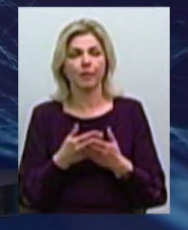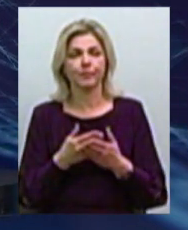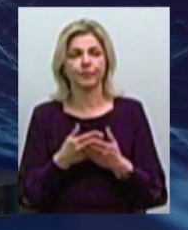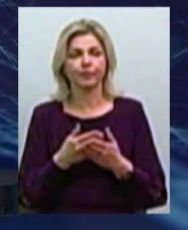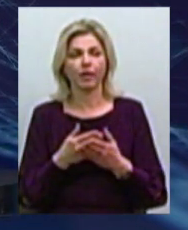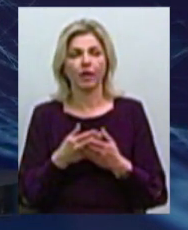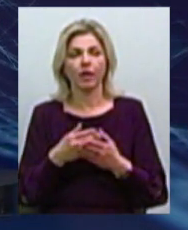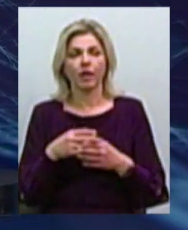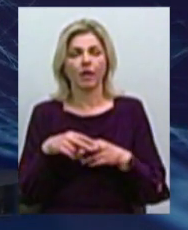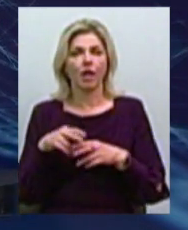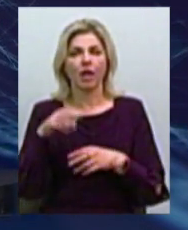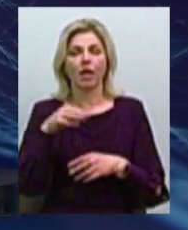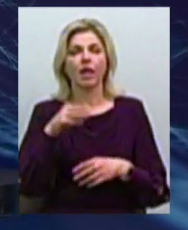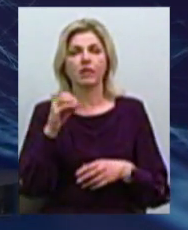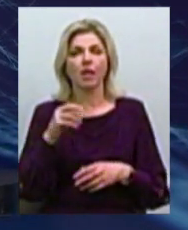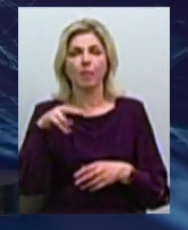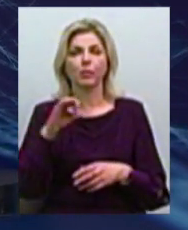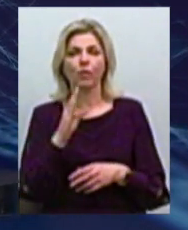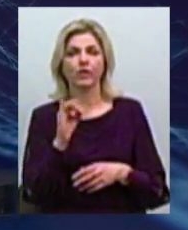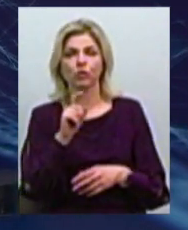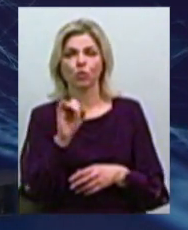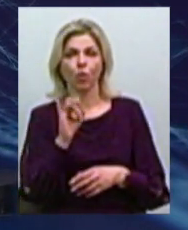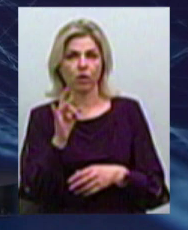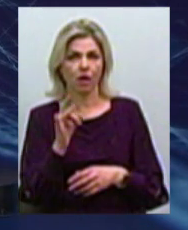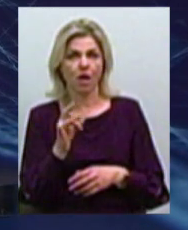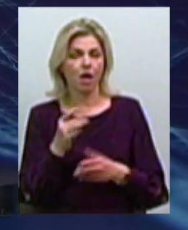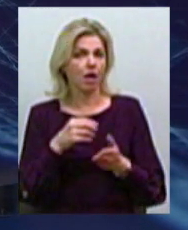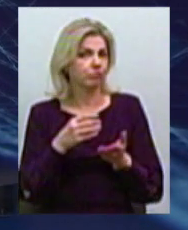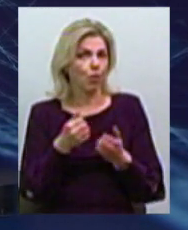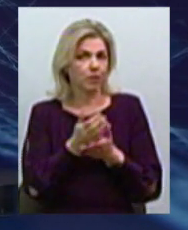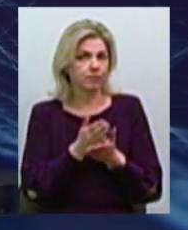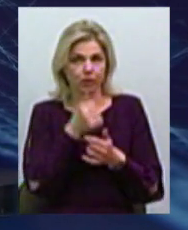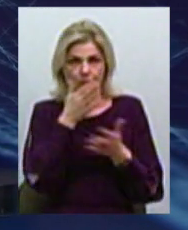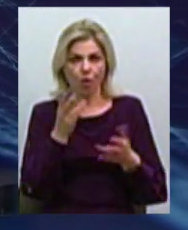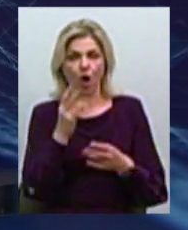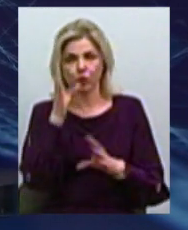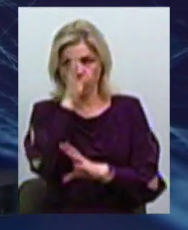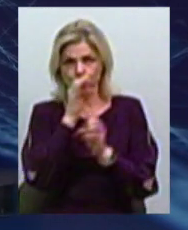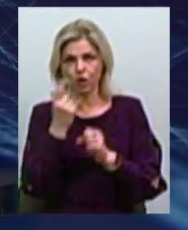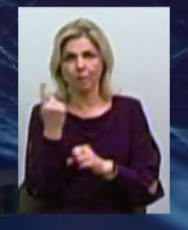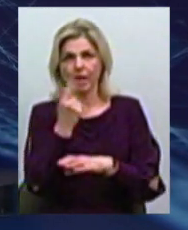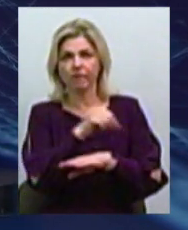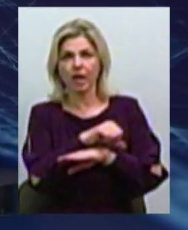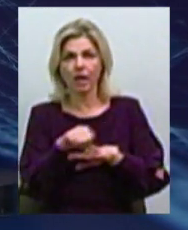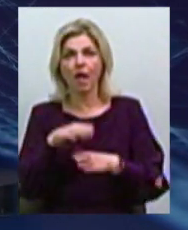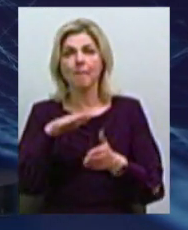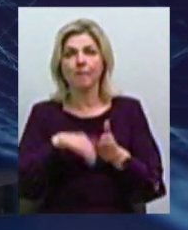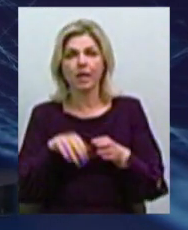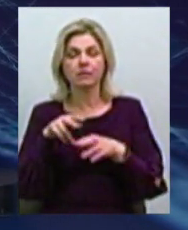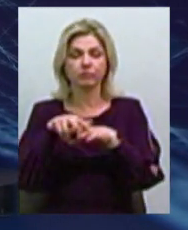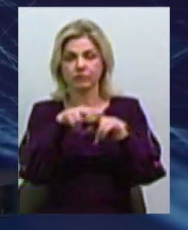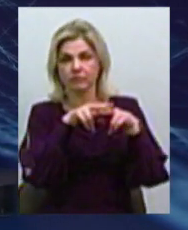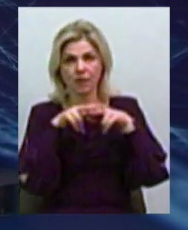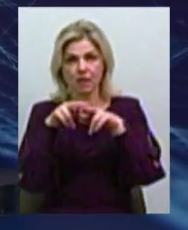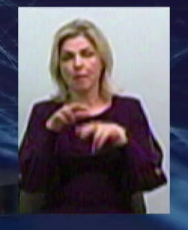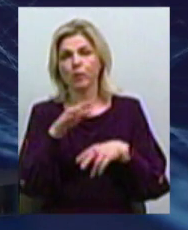могла забезпечити бійців на фронті тепловізорами. А поночі на передній лінії без тепловізора, ну,